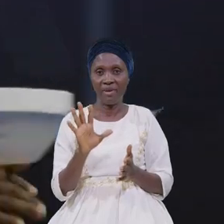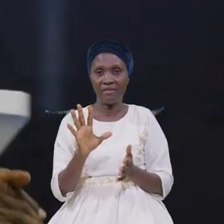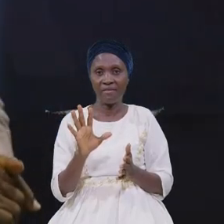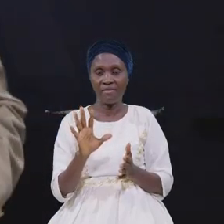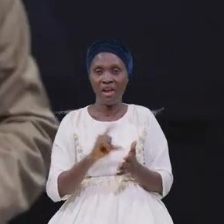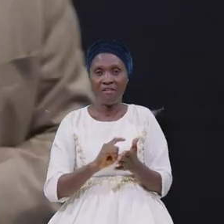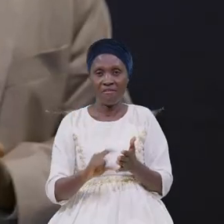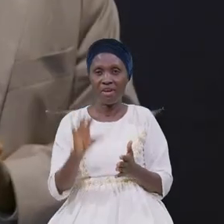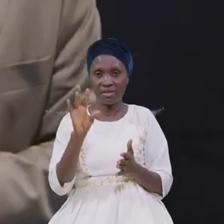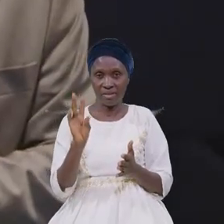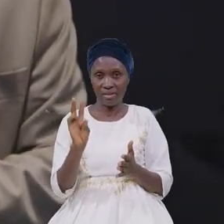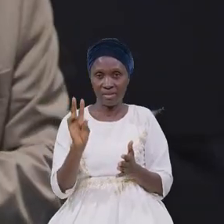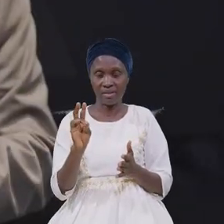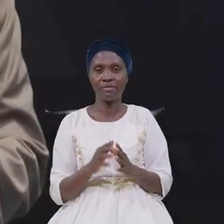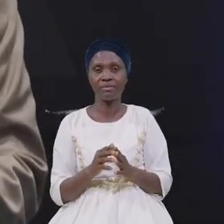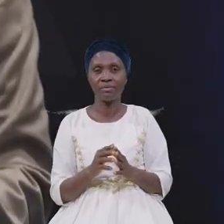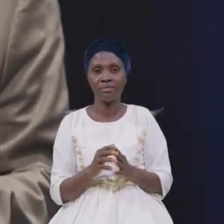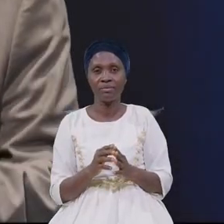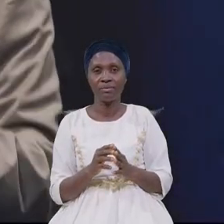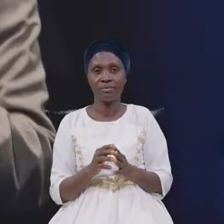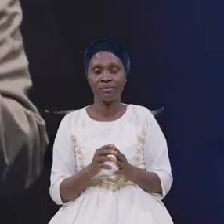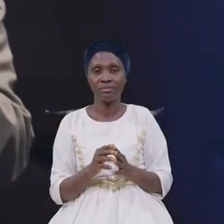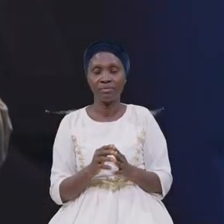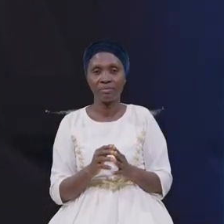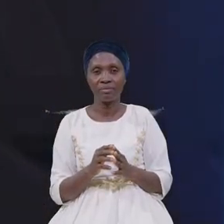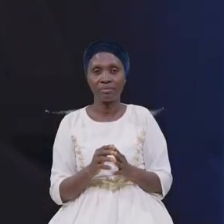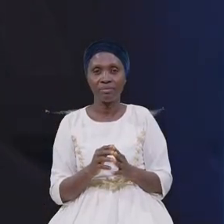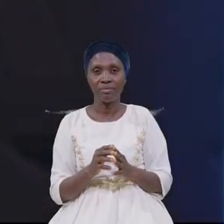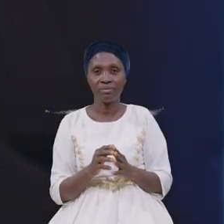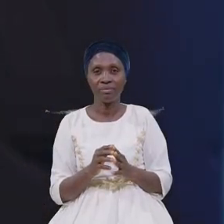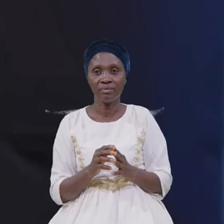verset 7. Jacques 5, verset 7.